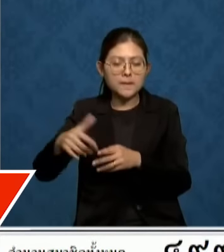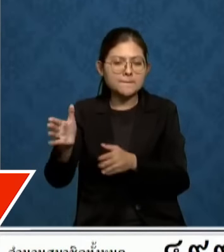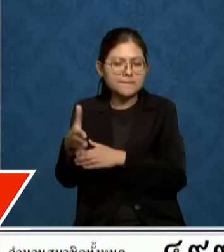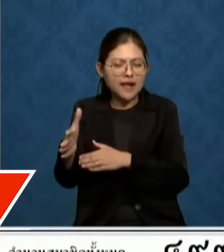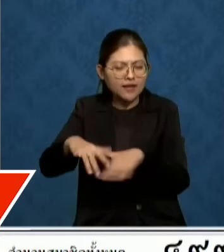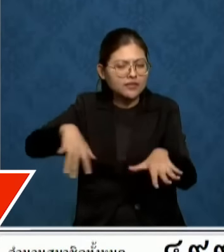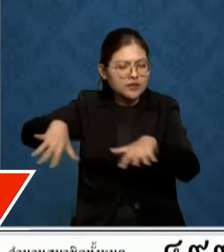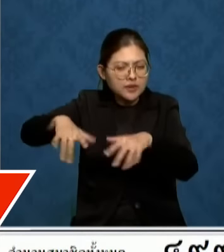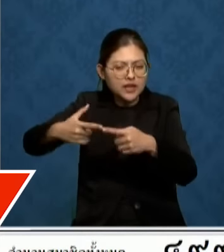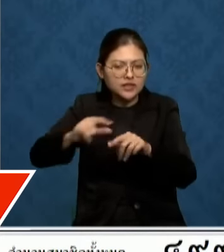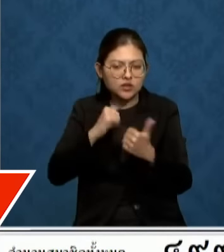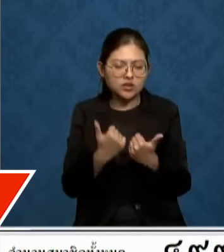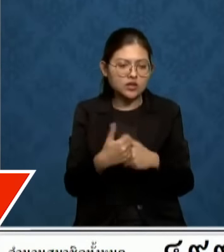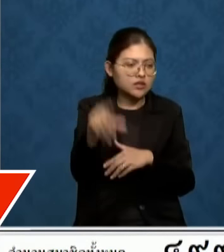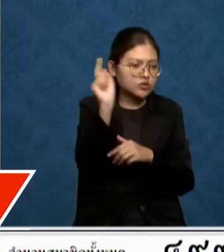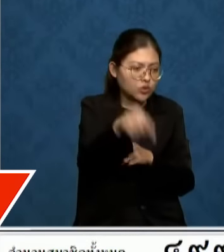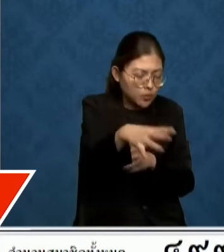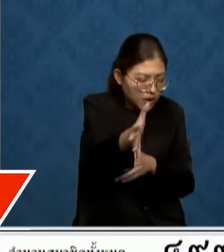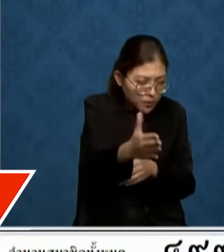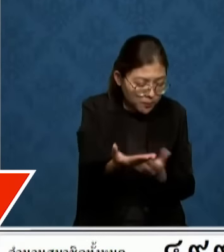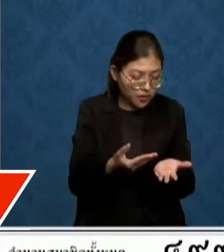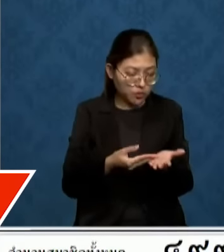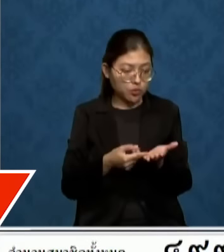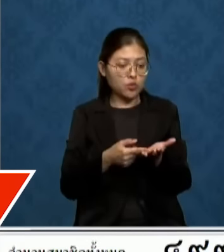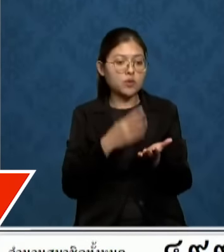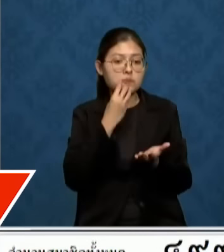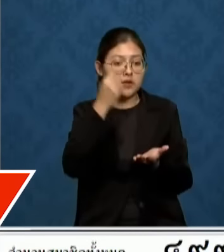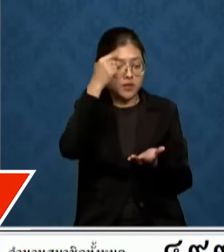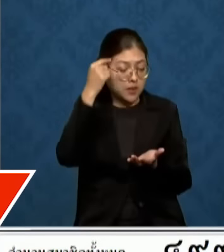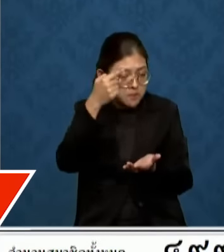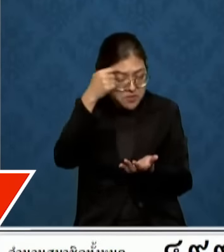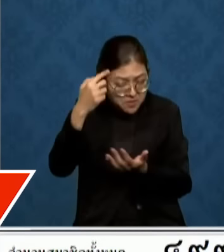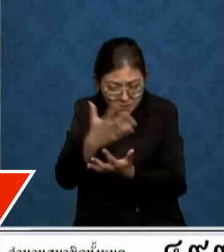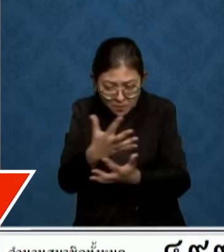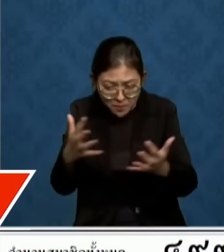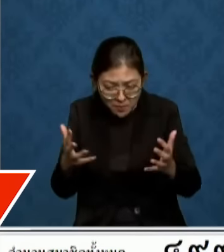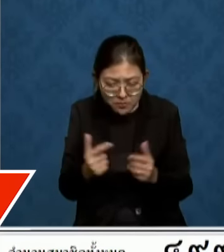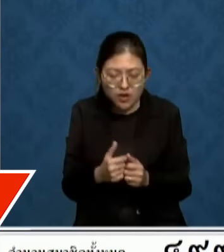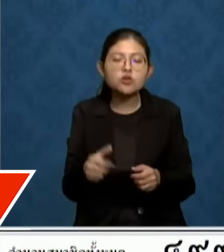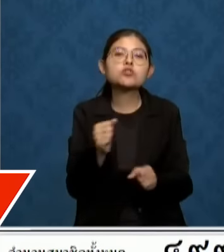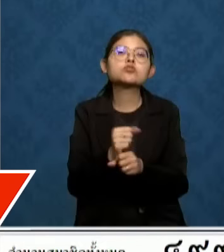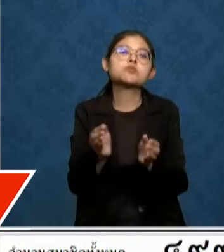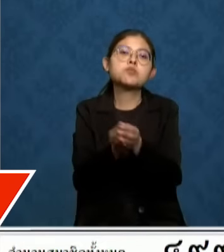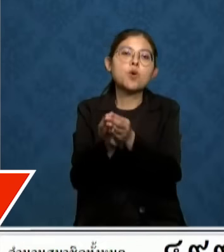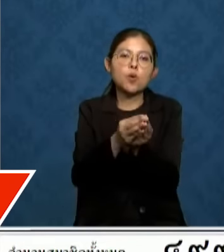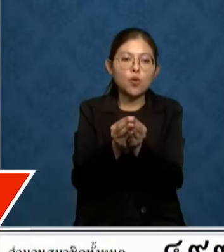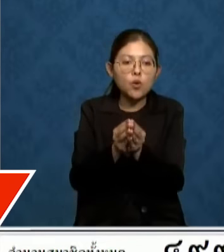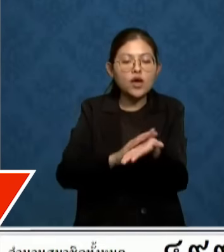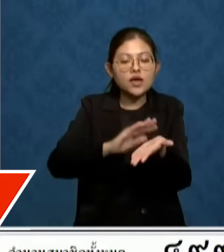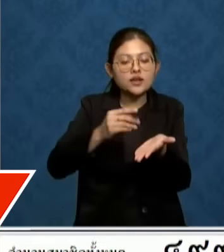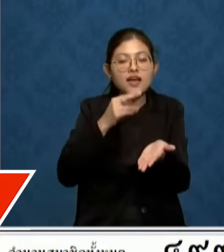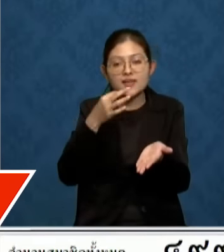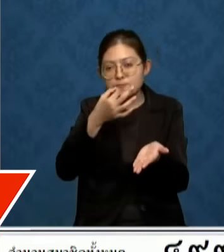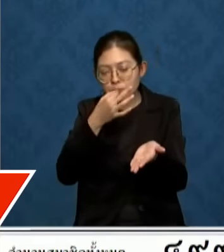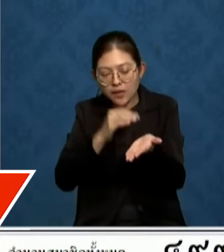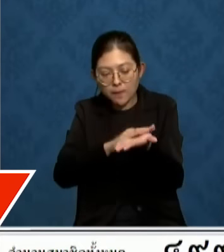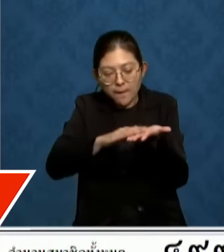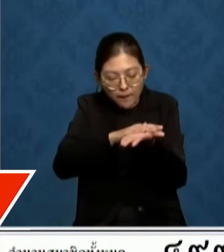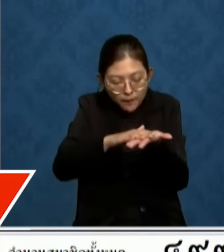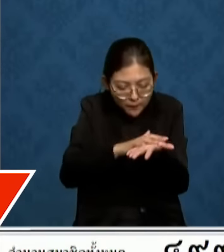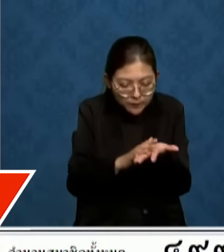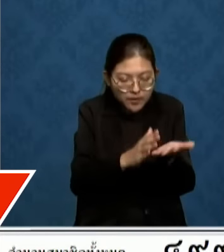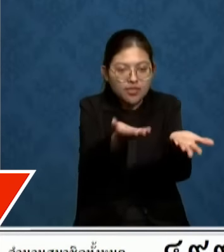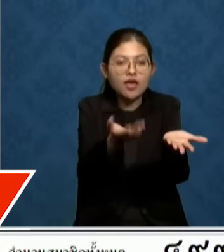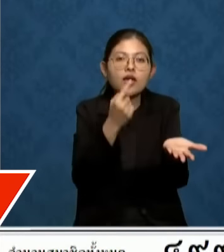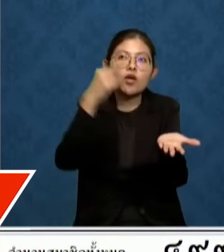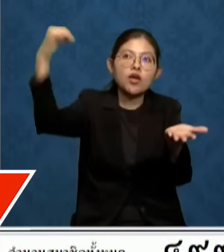ครับแต่ตอนนี้มันได้แต่ปลาหมอคางดำเขาก็ต้องทำกินครับทาเกลือตากแดดทำปลาร้าไม่ใช่